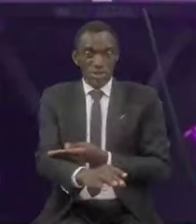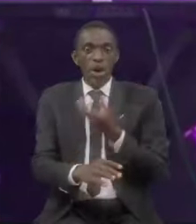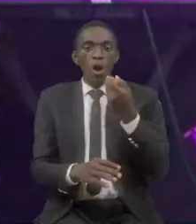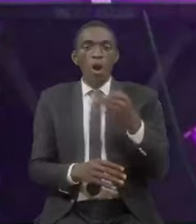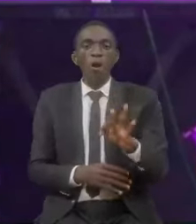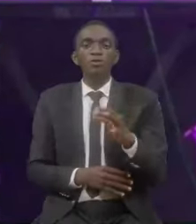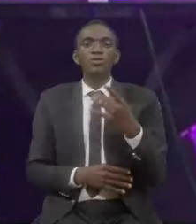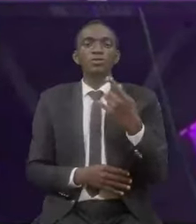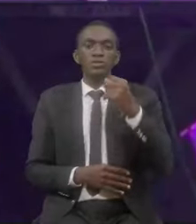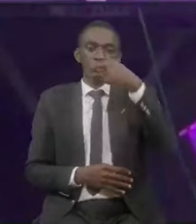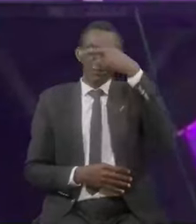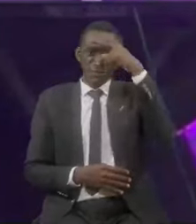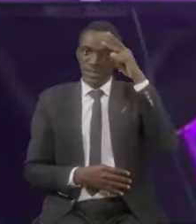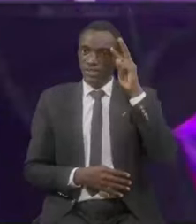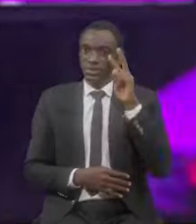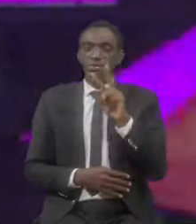Vierge,